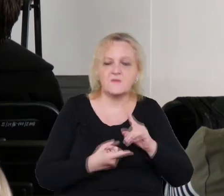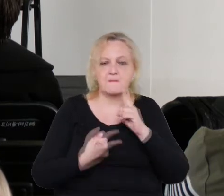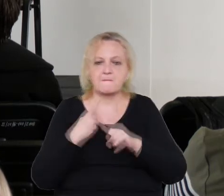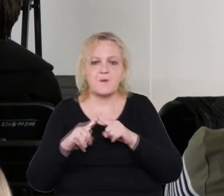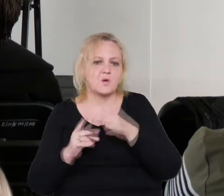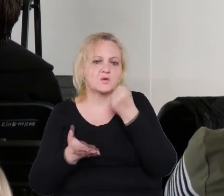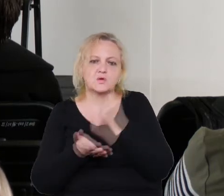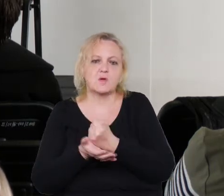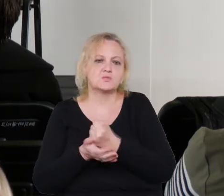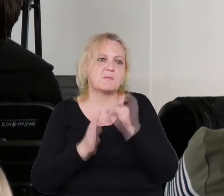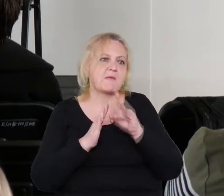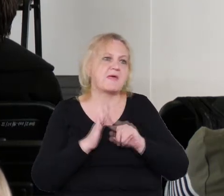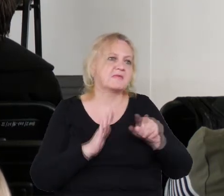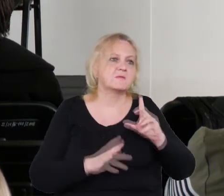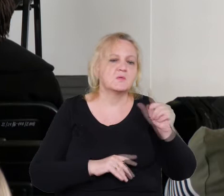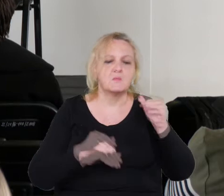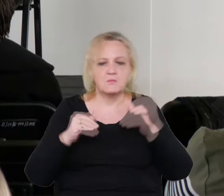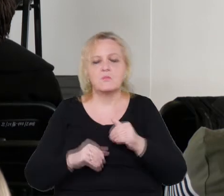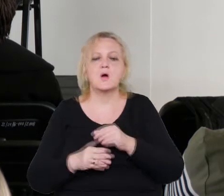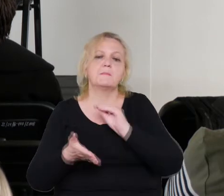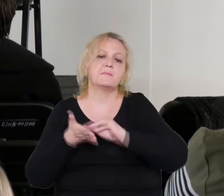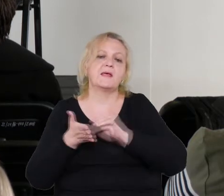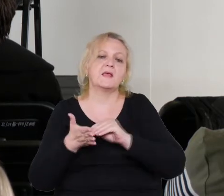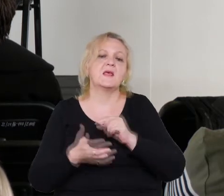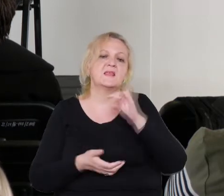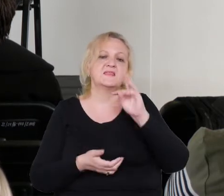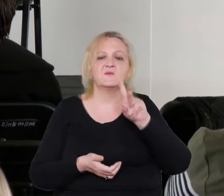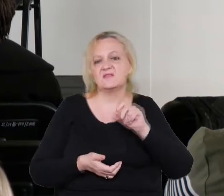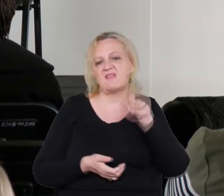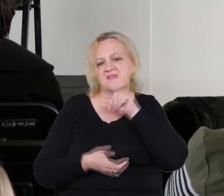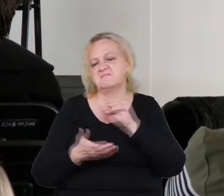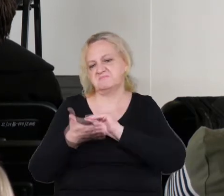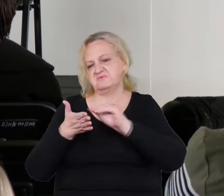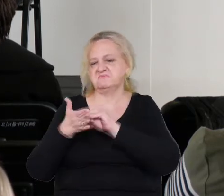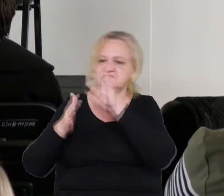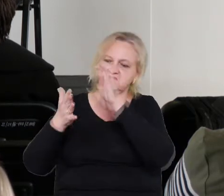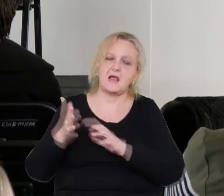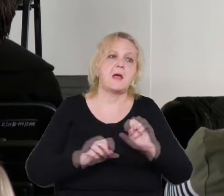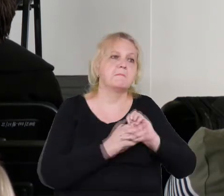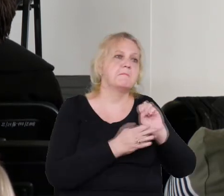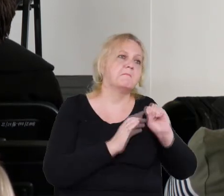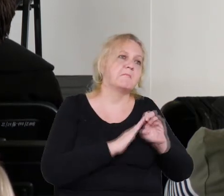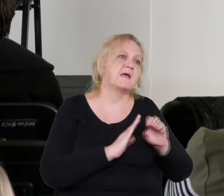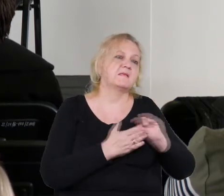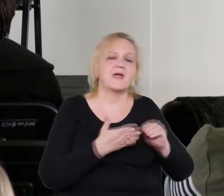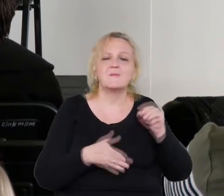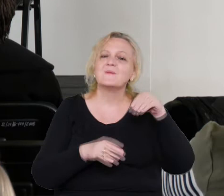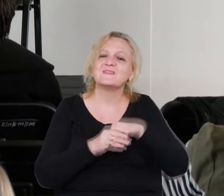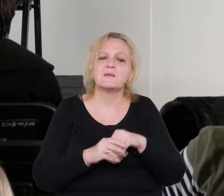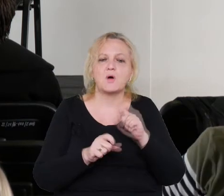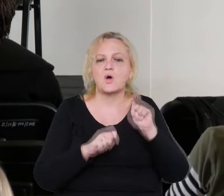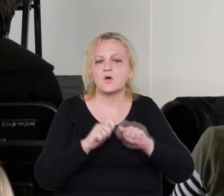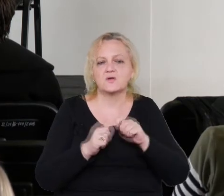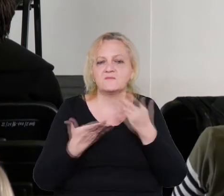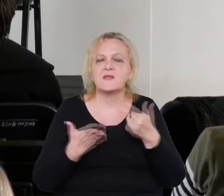politycy już nie muszą chodzić do mediów mogą sobie napisać na Twitterze immediato opiszą związku z czym nie ma tej takiej kontroli tak media